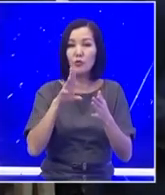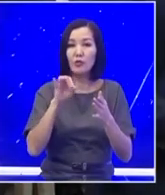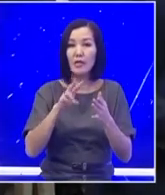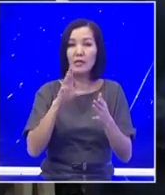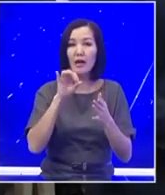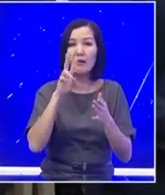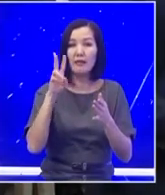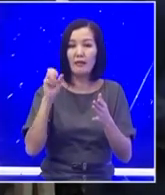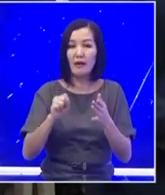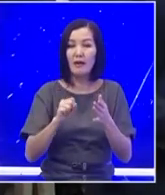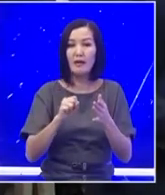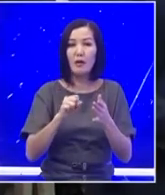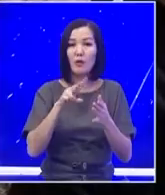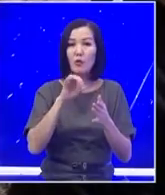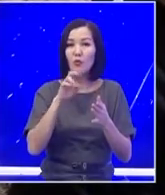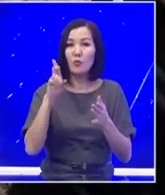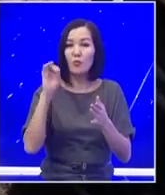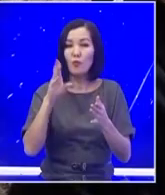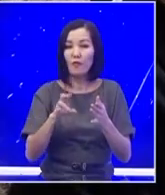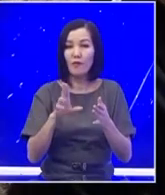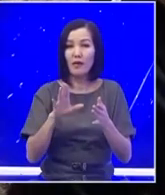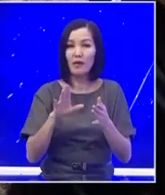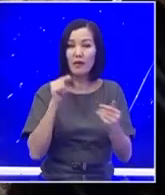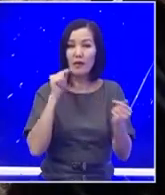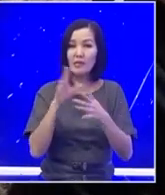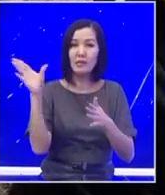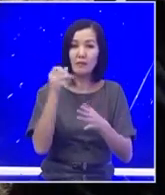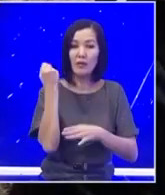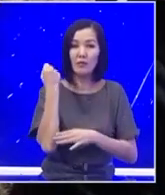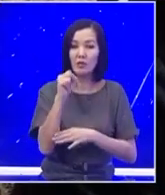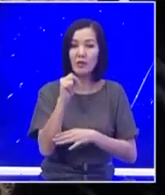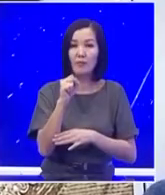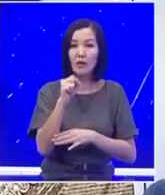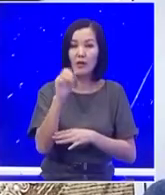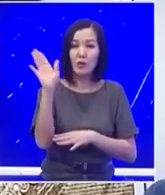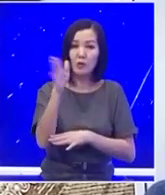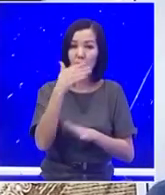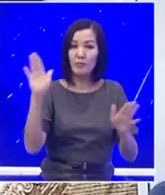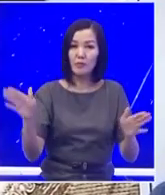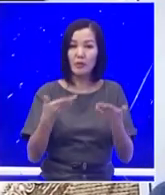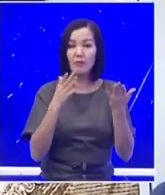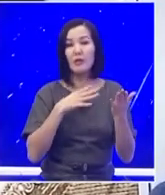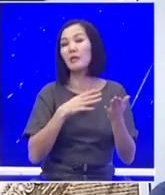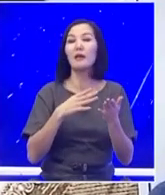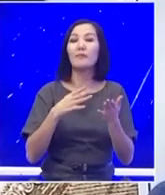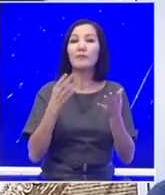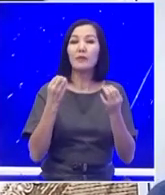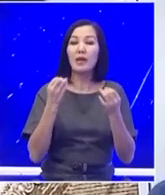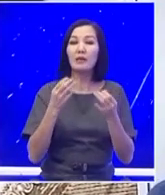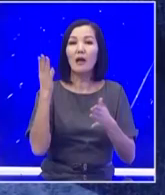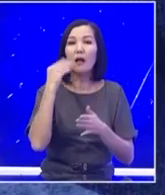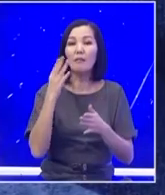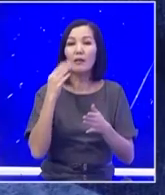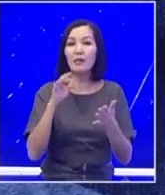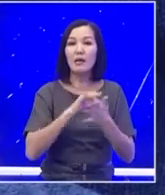Анна Вадалазова және Любов Темникова қарсыластарын түгел жеңіп, еліміздің көк туын биікте желбіретті. Айта кетейік, олар